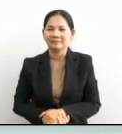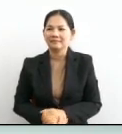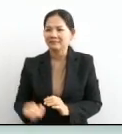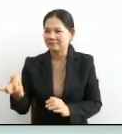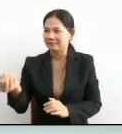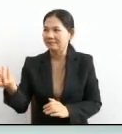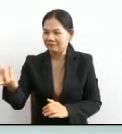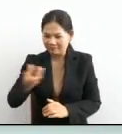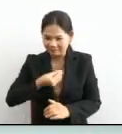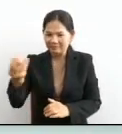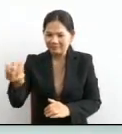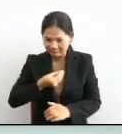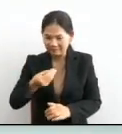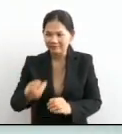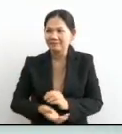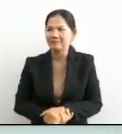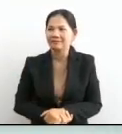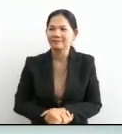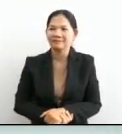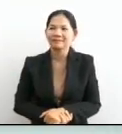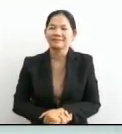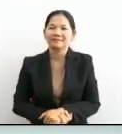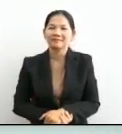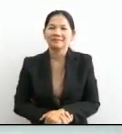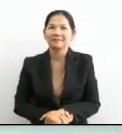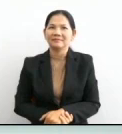prạ chầm nồi